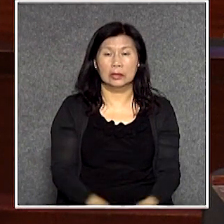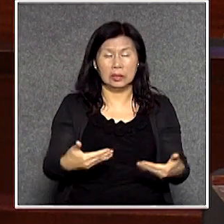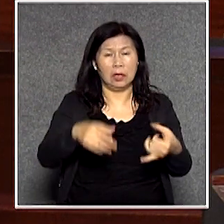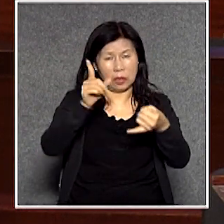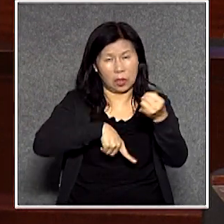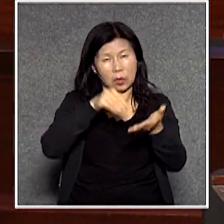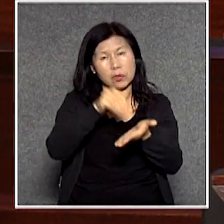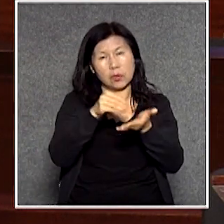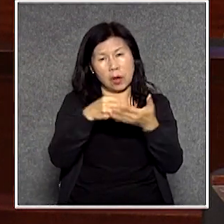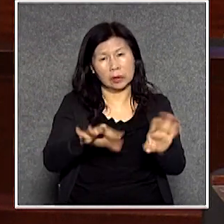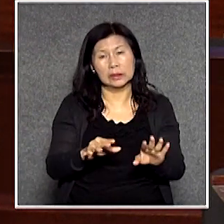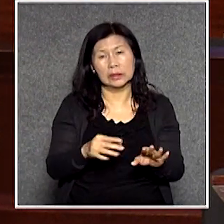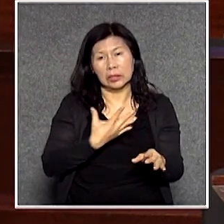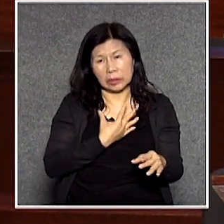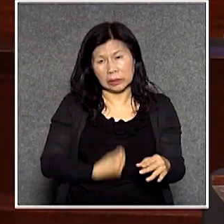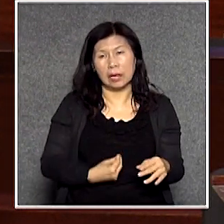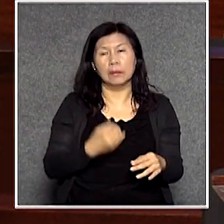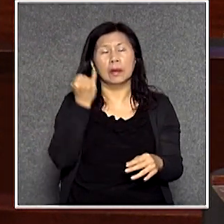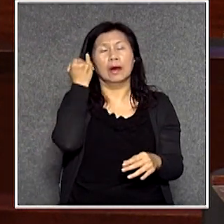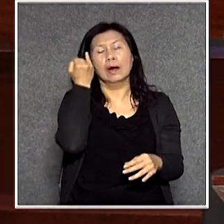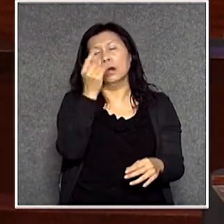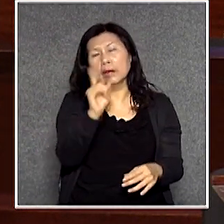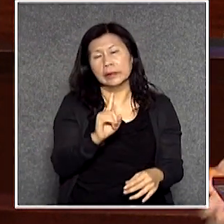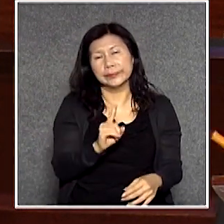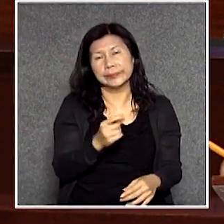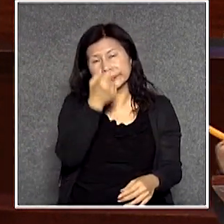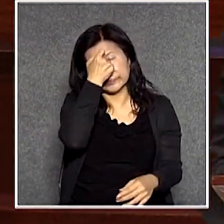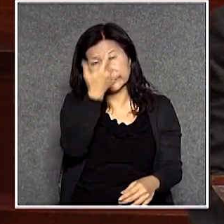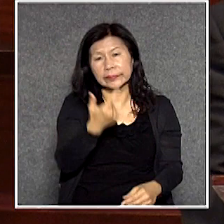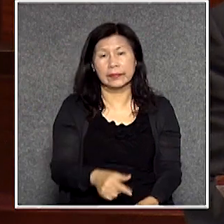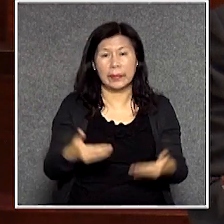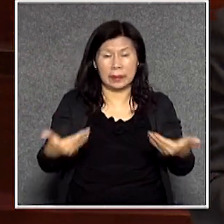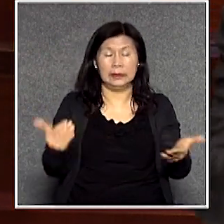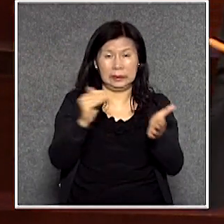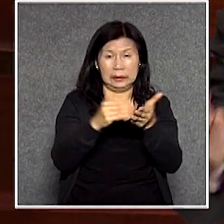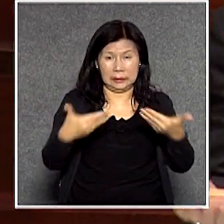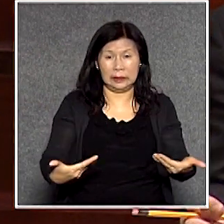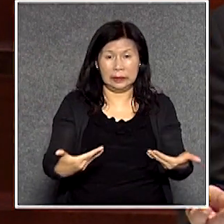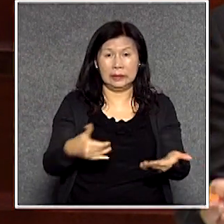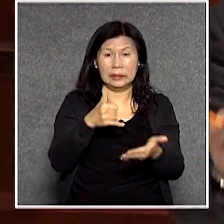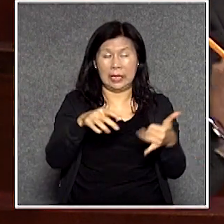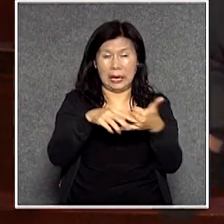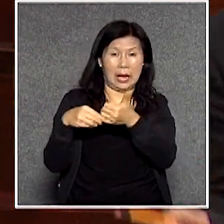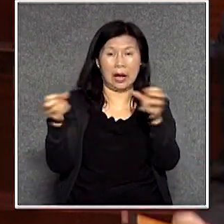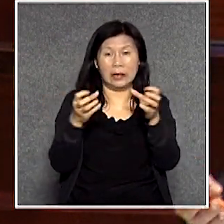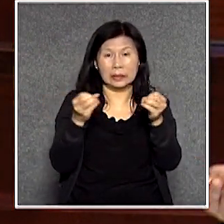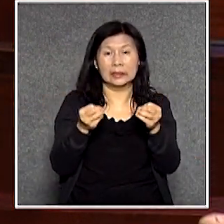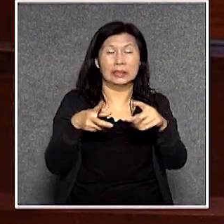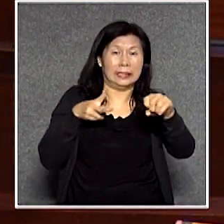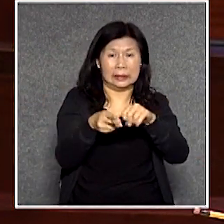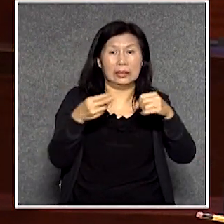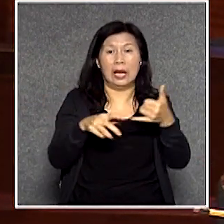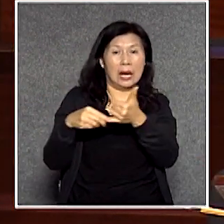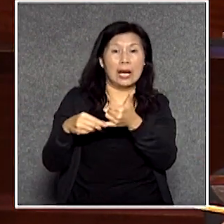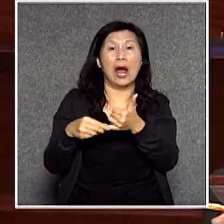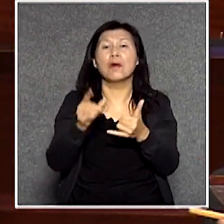唔會即係失望沮喪？你請問我哋而家今時今日喺度，你係話拉布，其實俾你剪咗啦，拉咩啫？